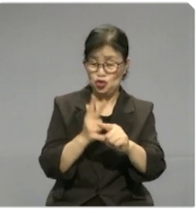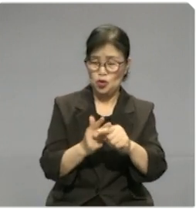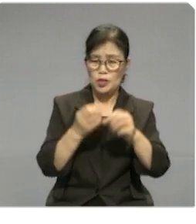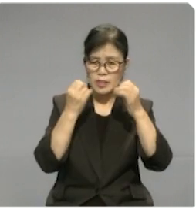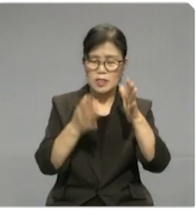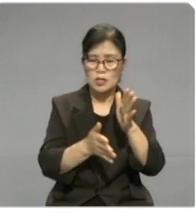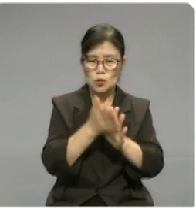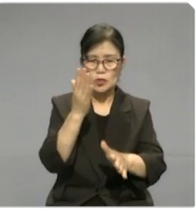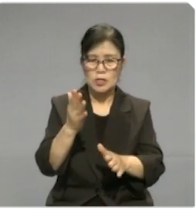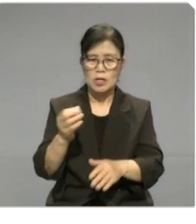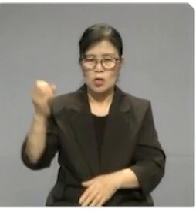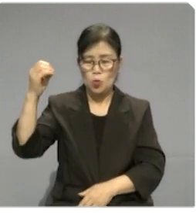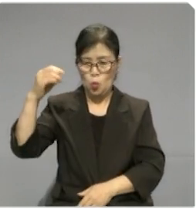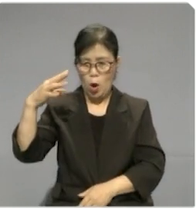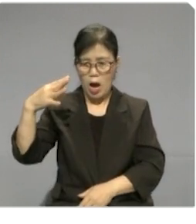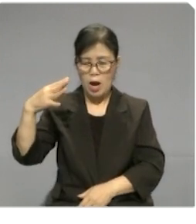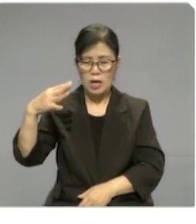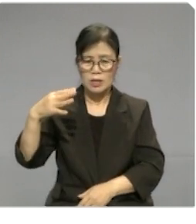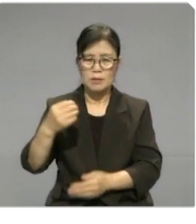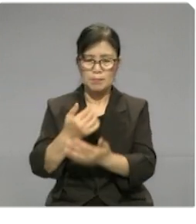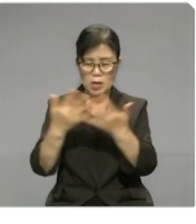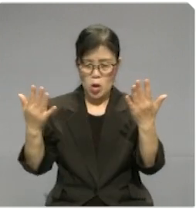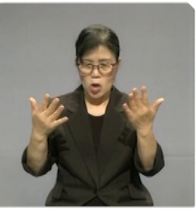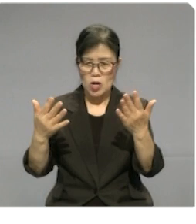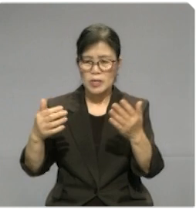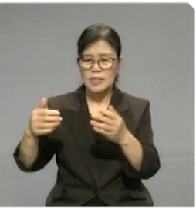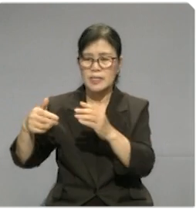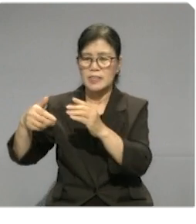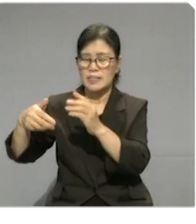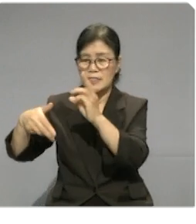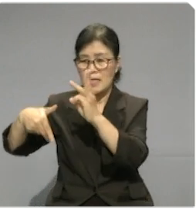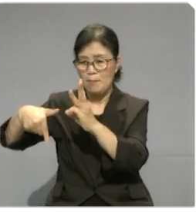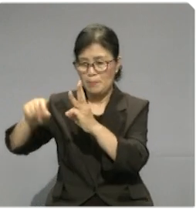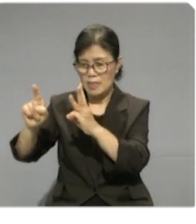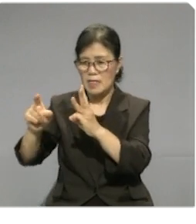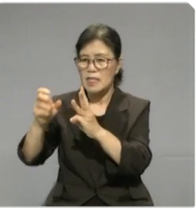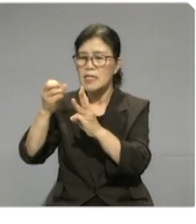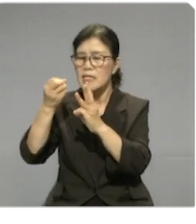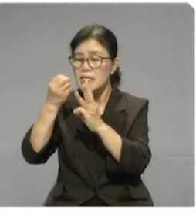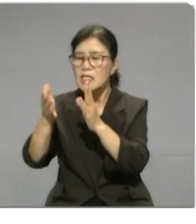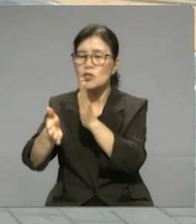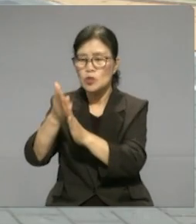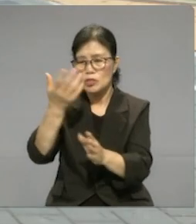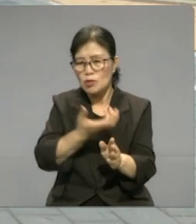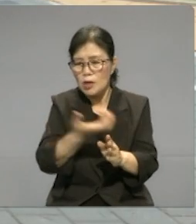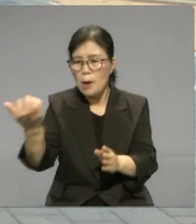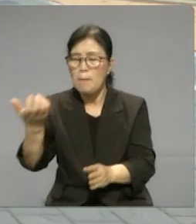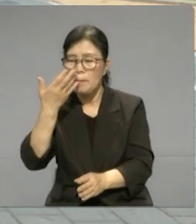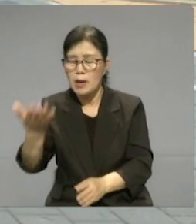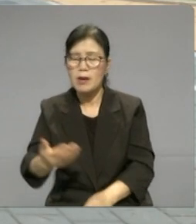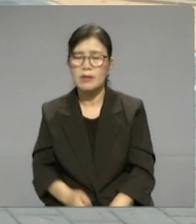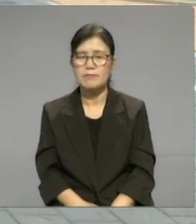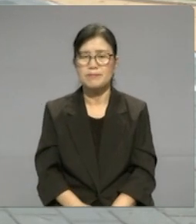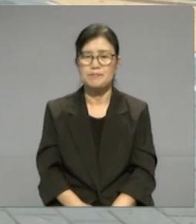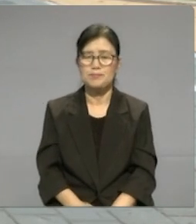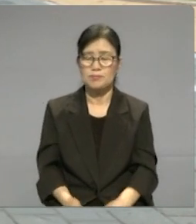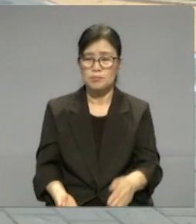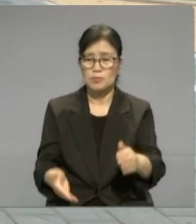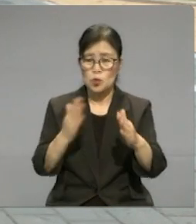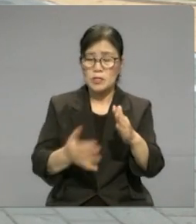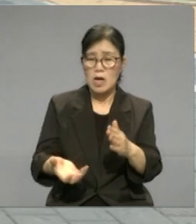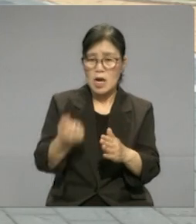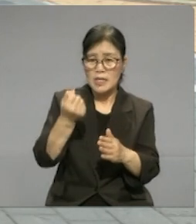광명시흥 3기 신도시 임대 주택으로 흡수할 수 있다는 설명입니다 1기 신도시 인근